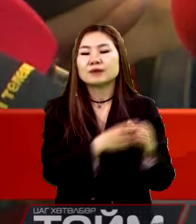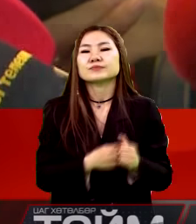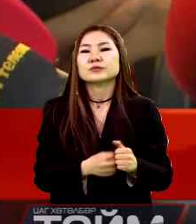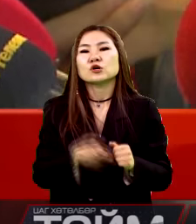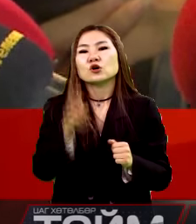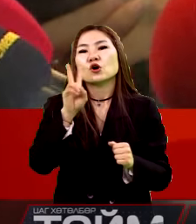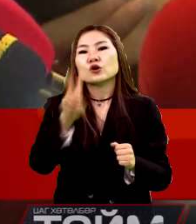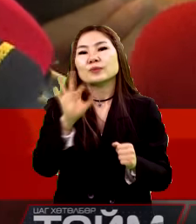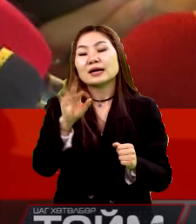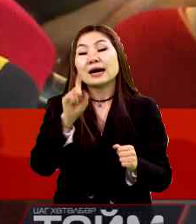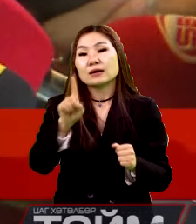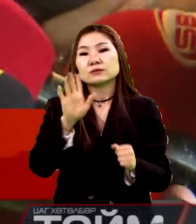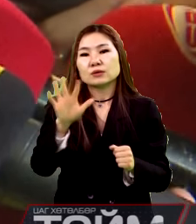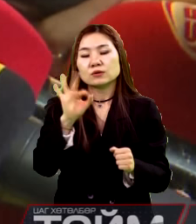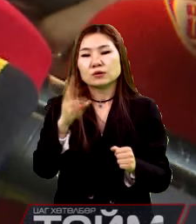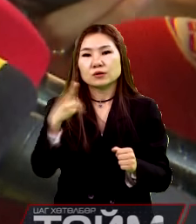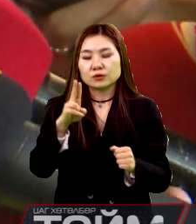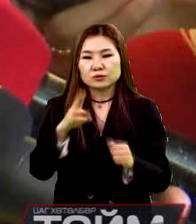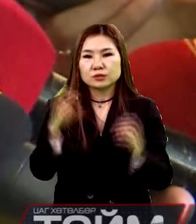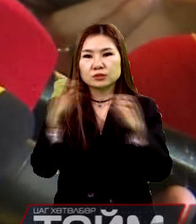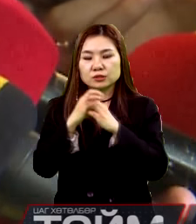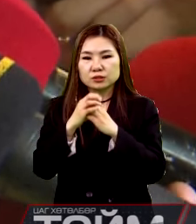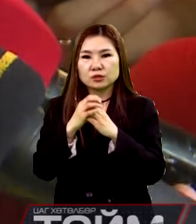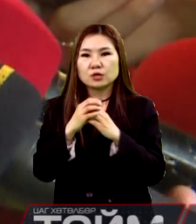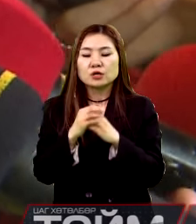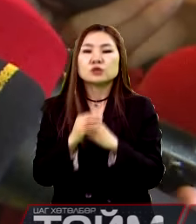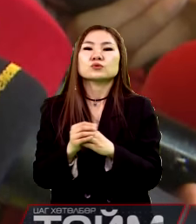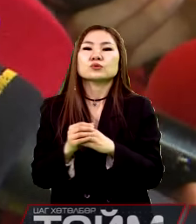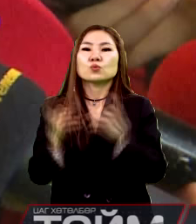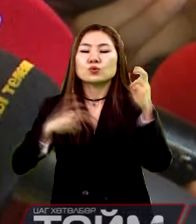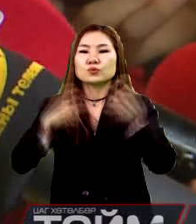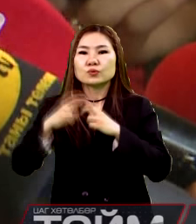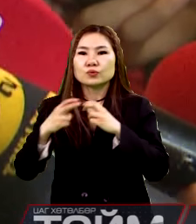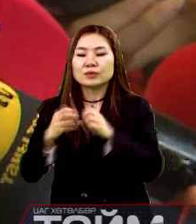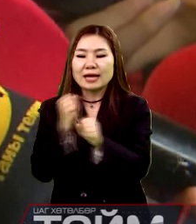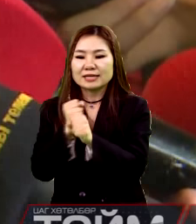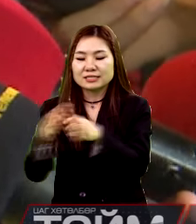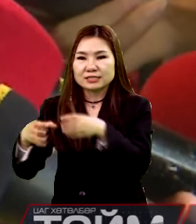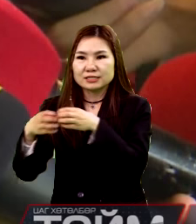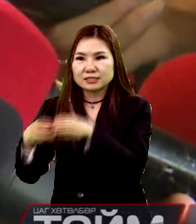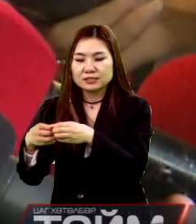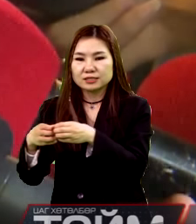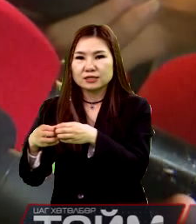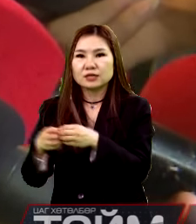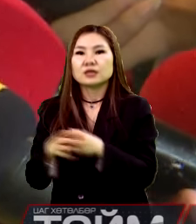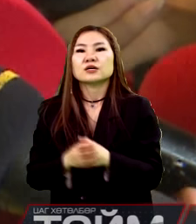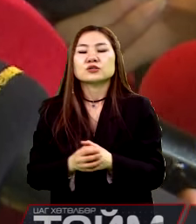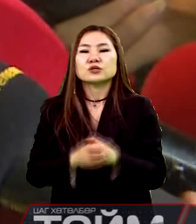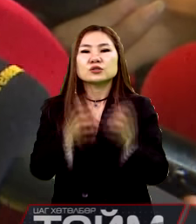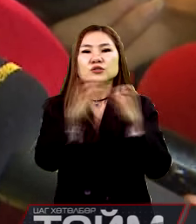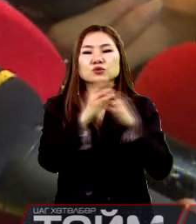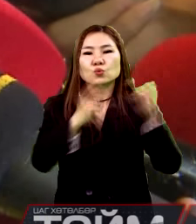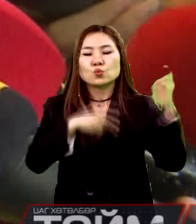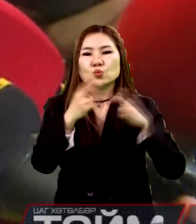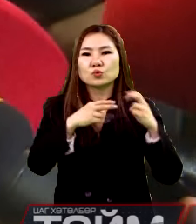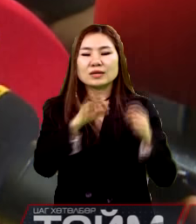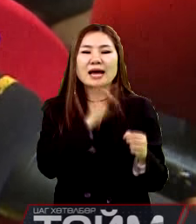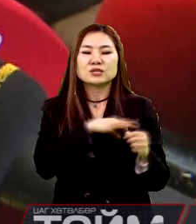Харамсалтай нь 2015 онд Эрдэнэт үйлдвэрээс гарсан ажлын хэсэг уг гэрээг дүгнээд Эрдэнэт үйлдвэрт ашиггүй